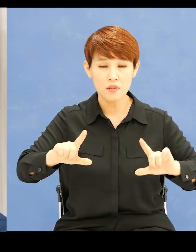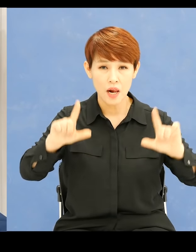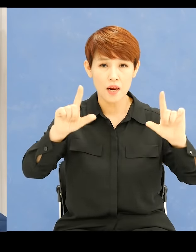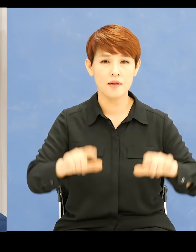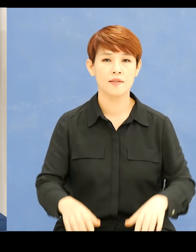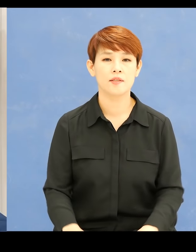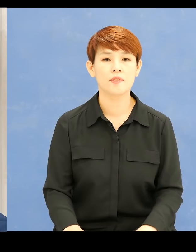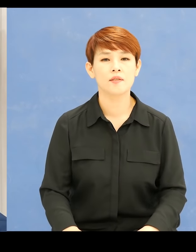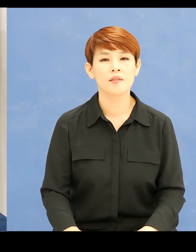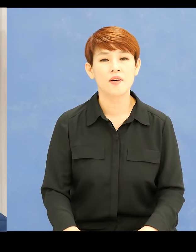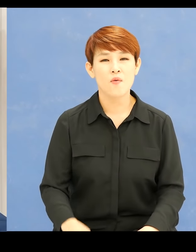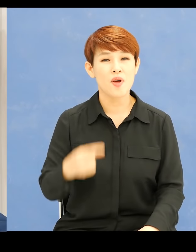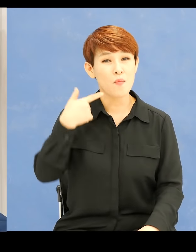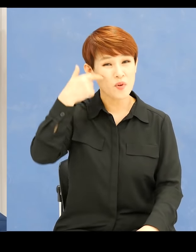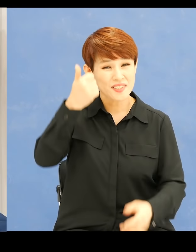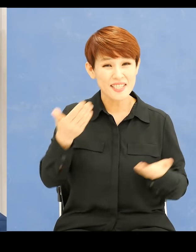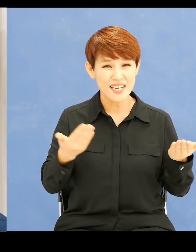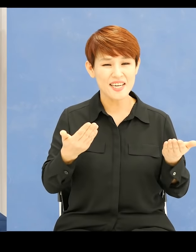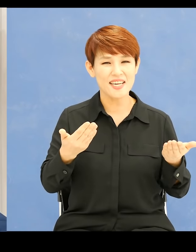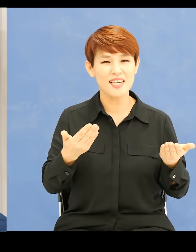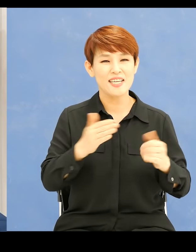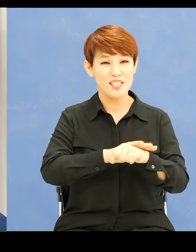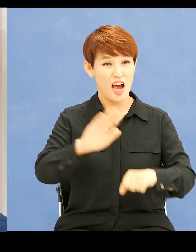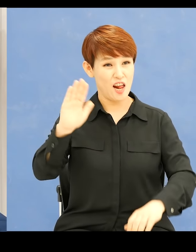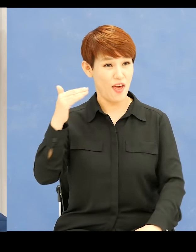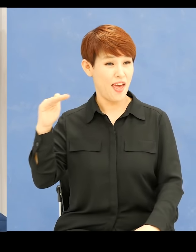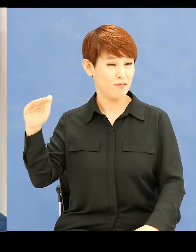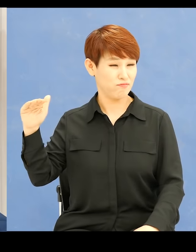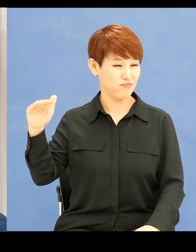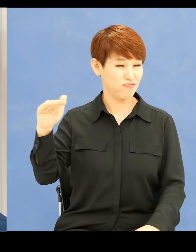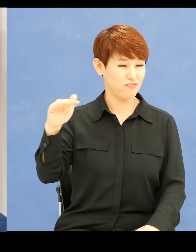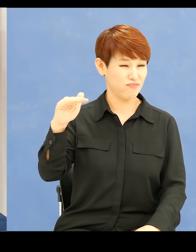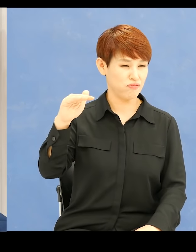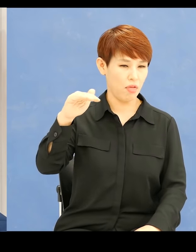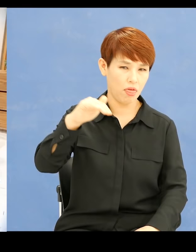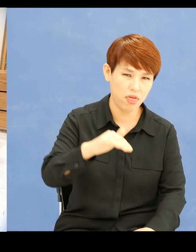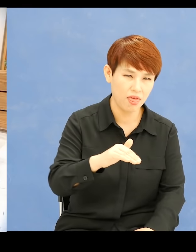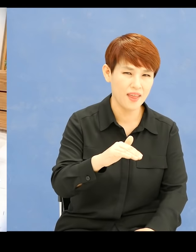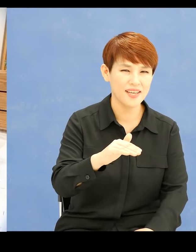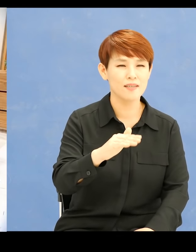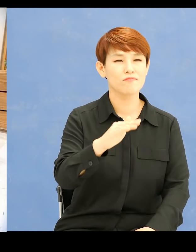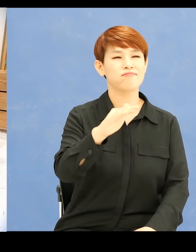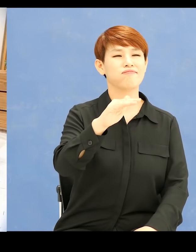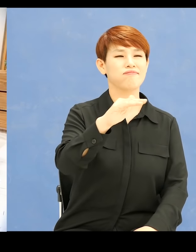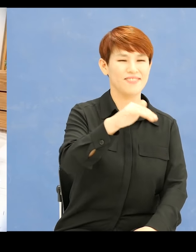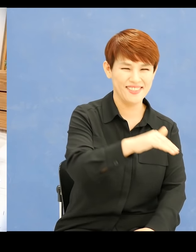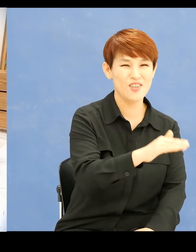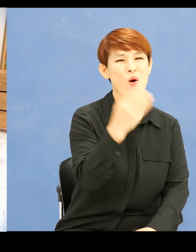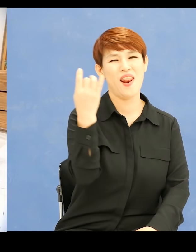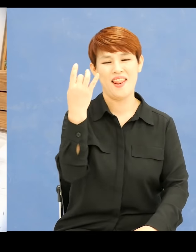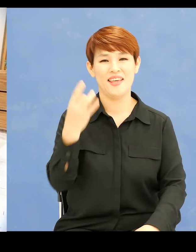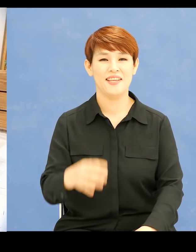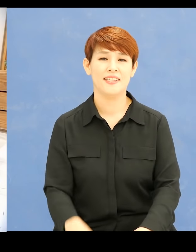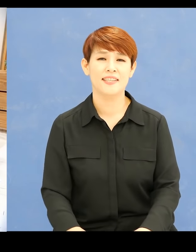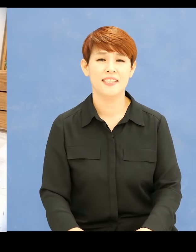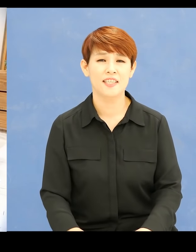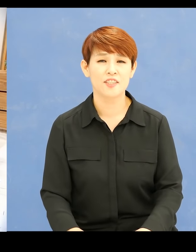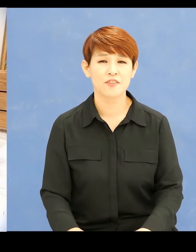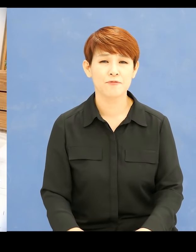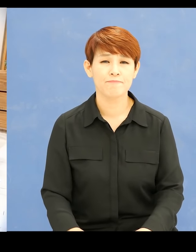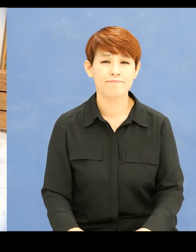날 목회는 항상 철들었다고 철든 게 계속 가는 게 아니잖아요. 그럼요. 철들고 이러다가 또 좀 철들고 이러다가 하는데